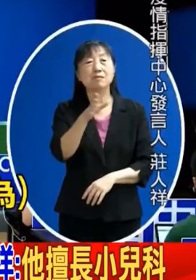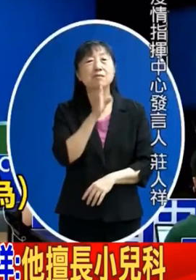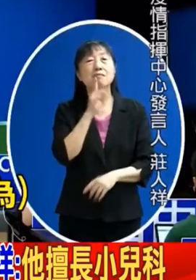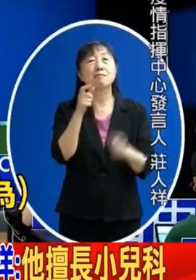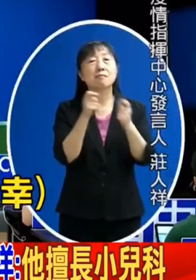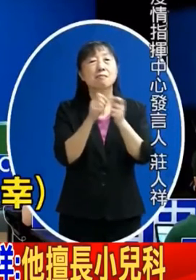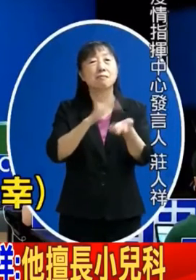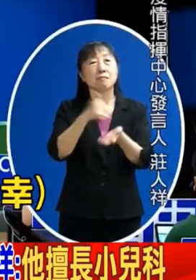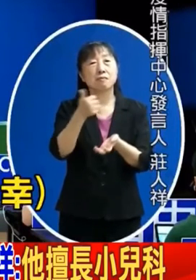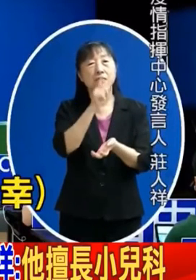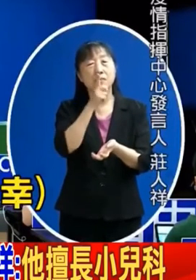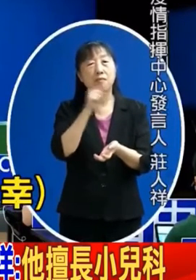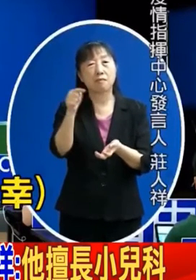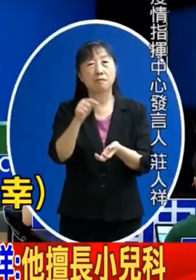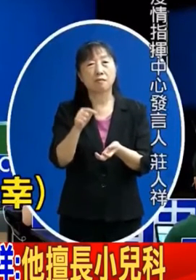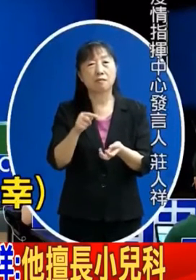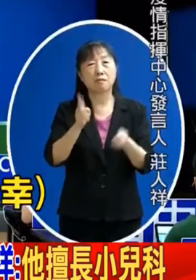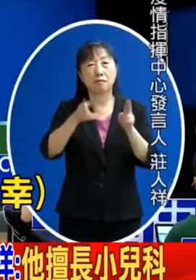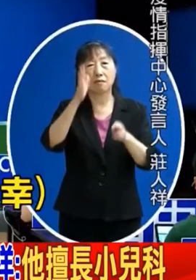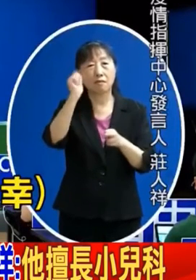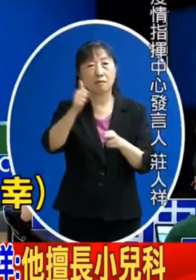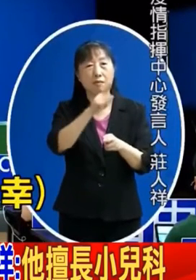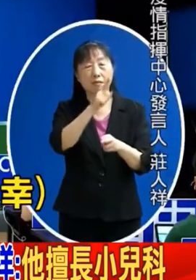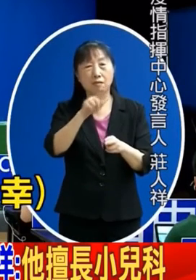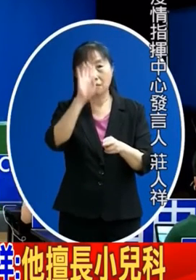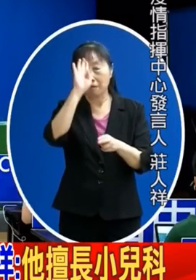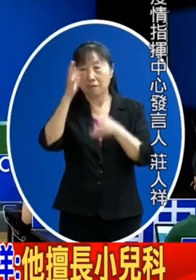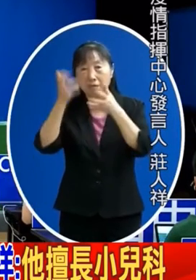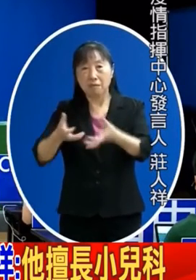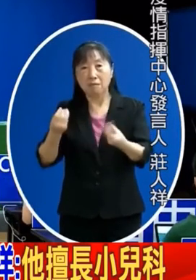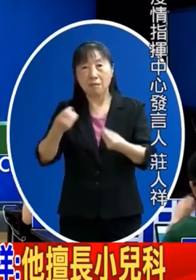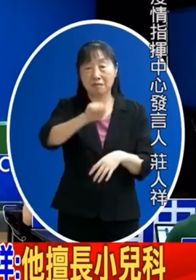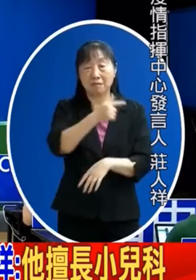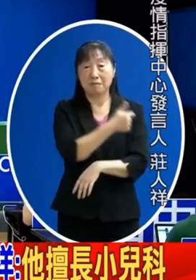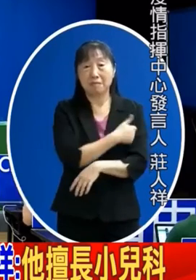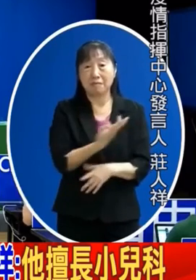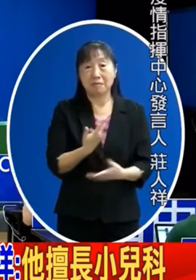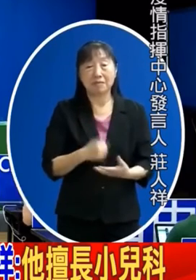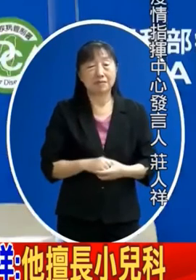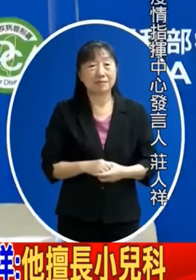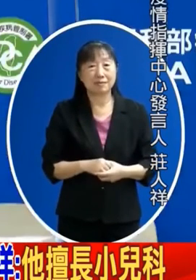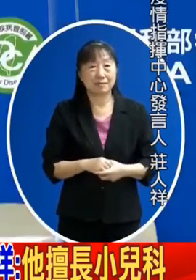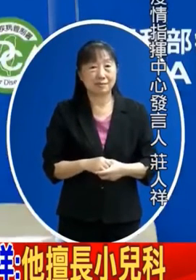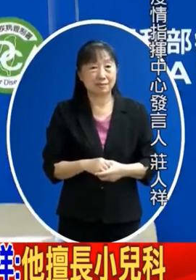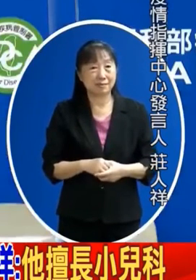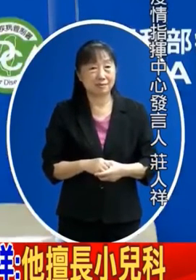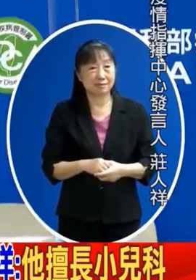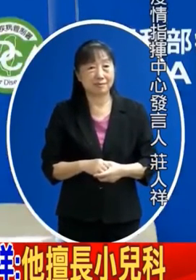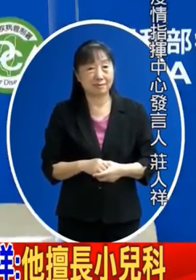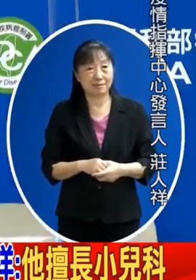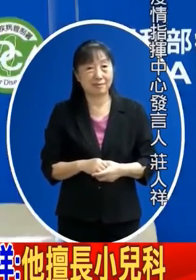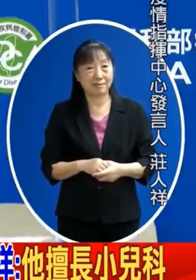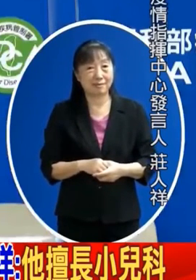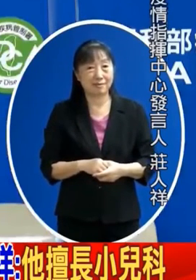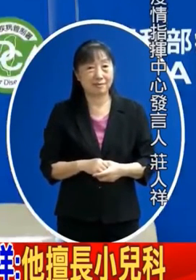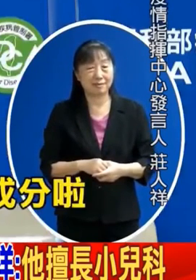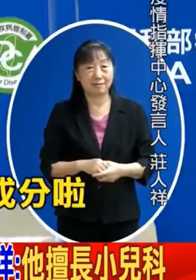秉颖医师会认为指挥官他没有重症已经是万幸？是什么原因？ 应该是